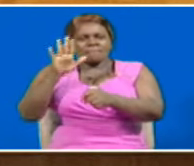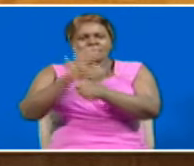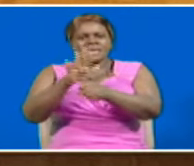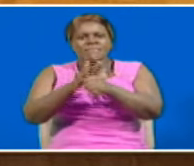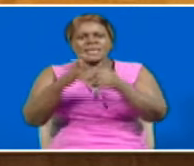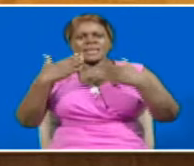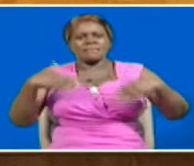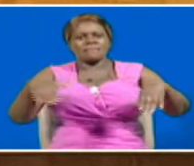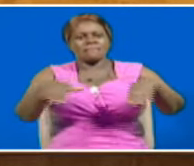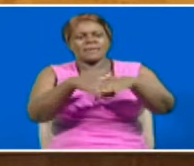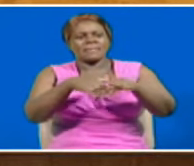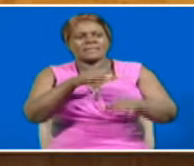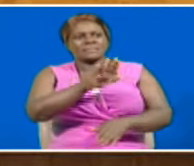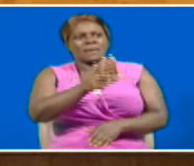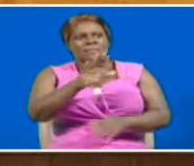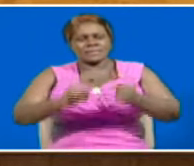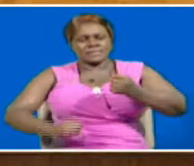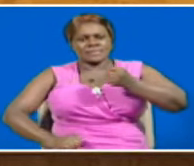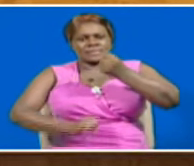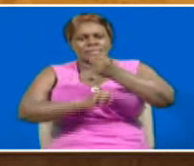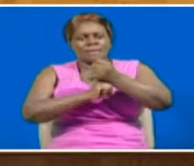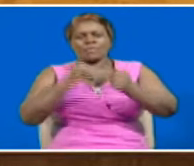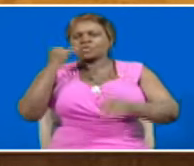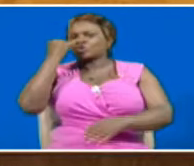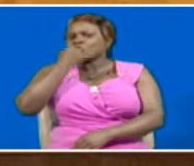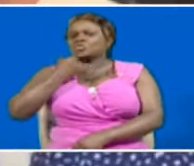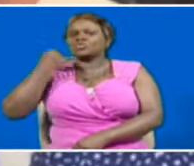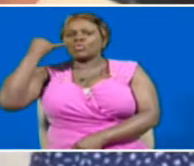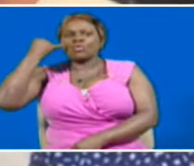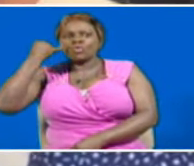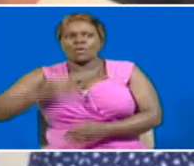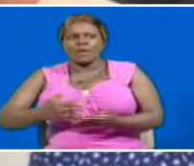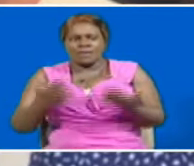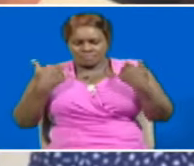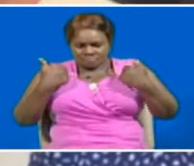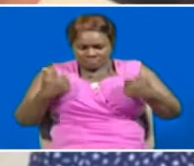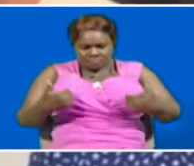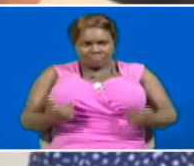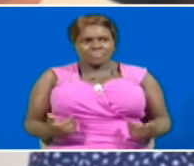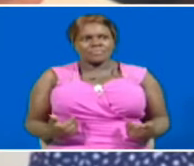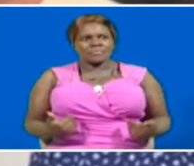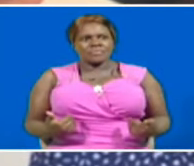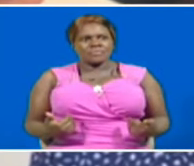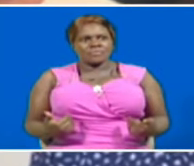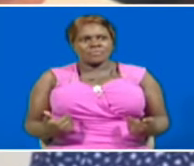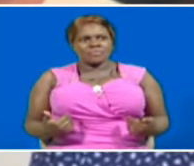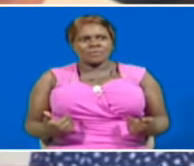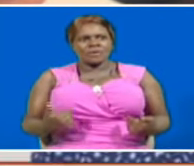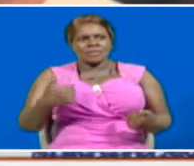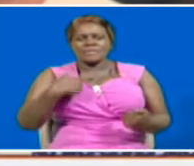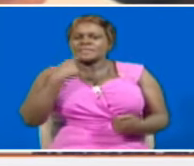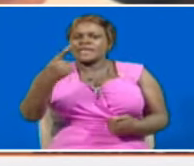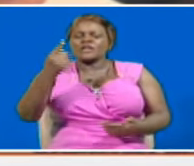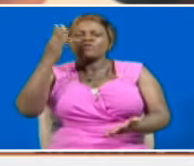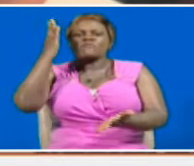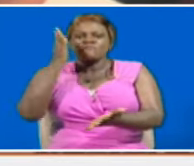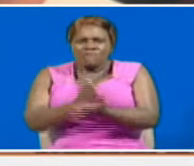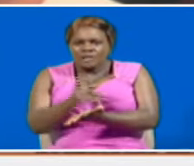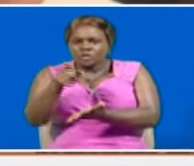ya wanachama hao wanamuunga yeye mkono. Yani mimi, and I'm telling you for a fact, go and